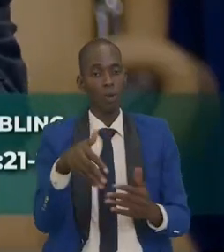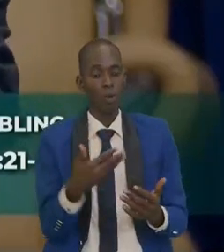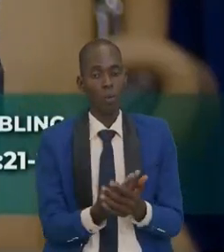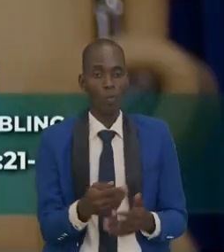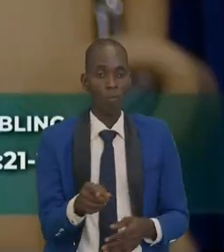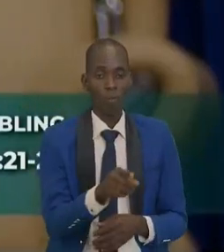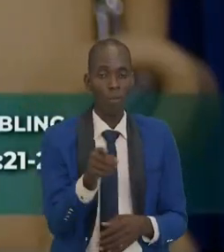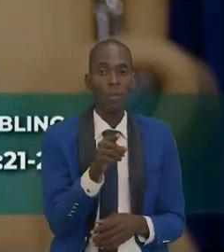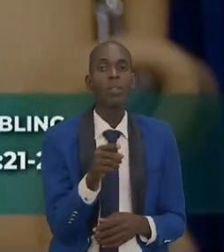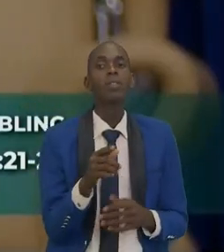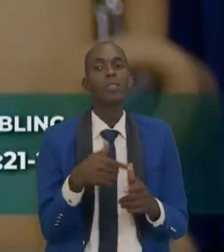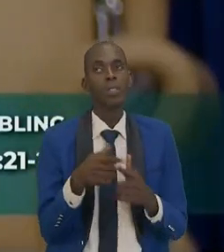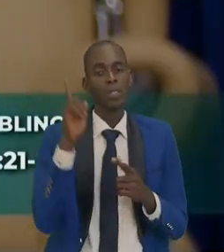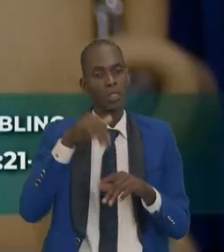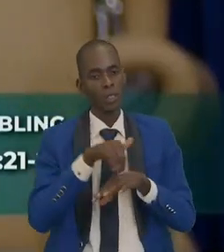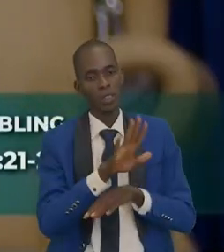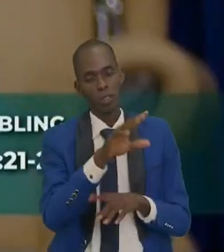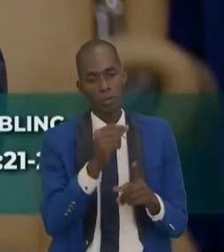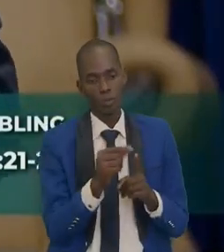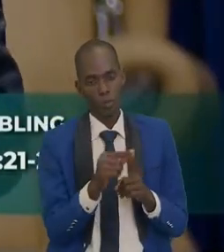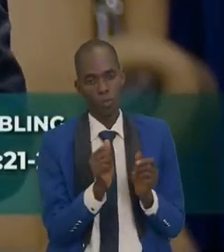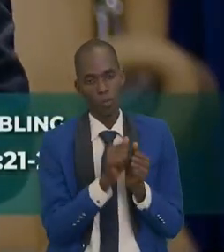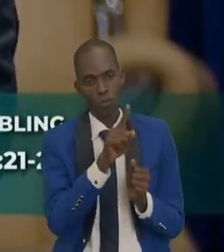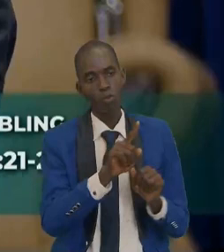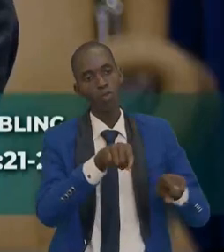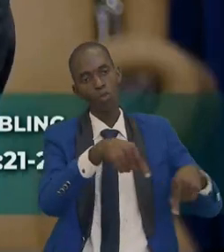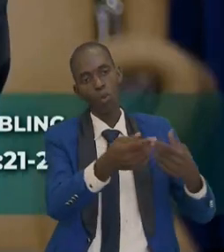Il te donne la parole, retourne à la maison.